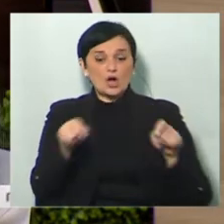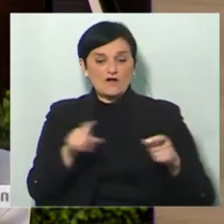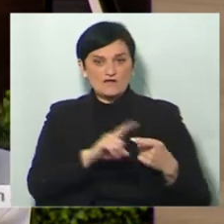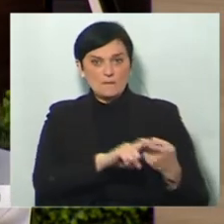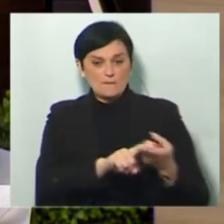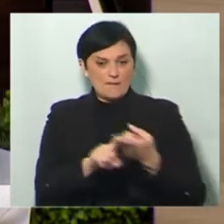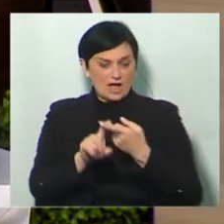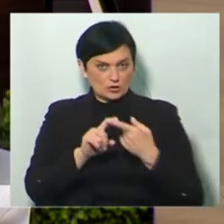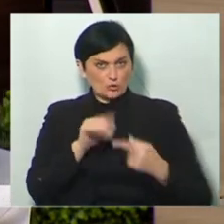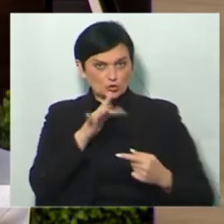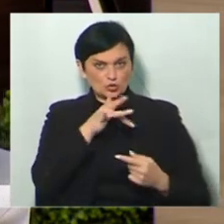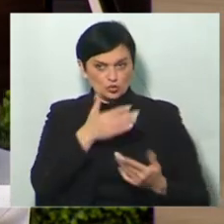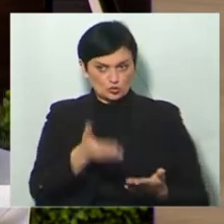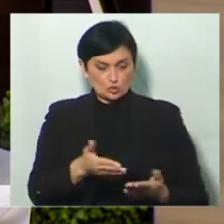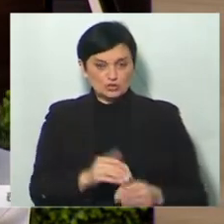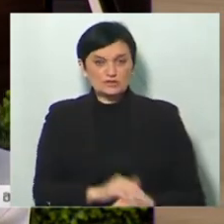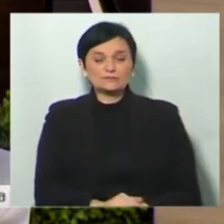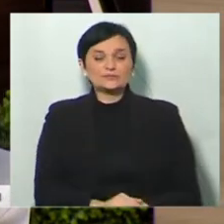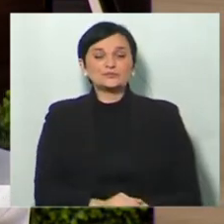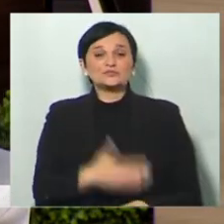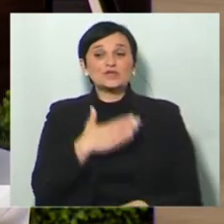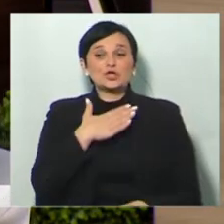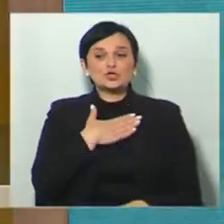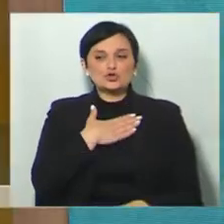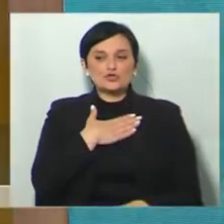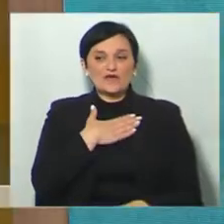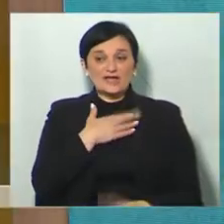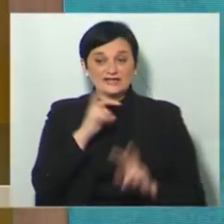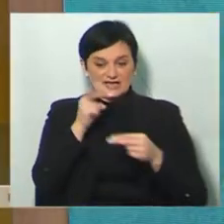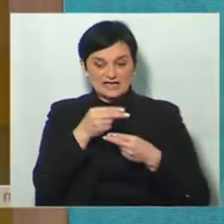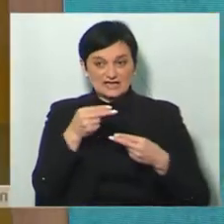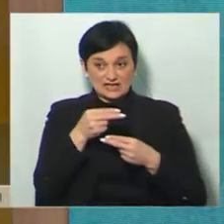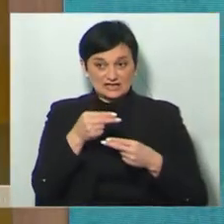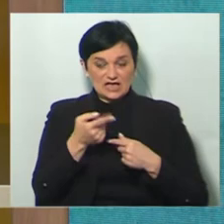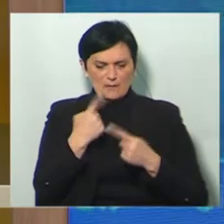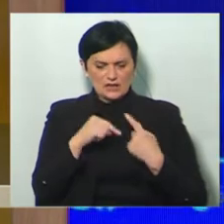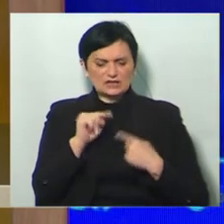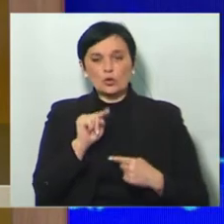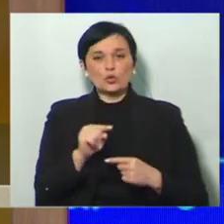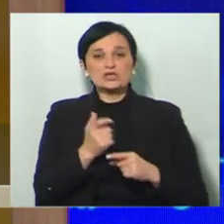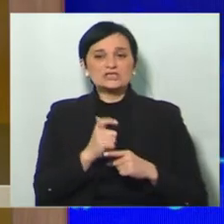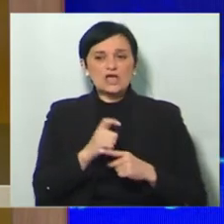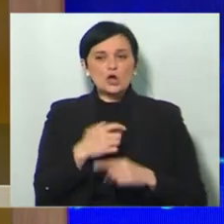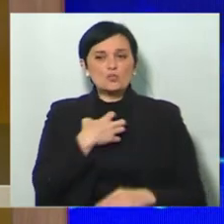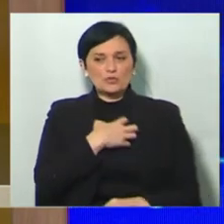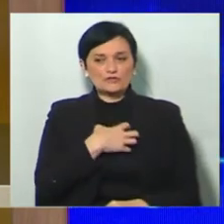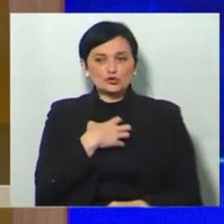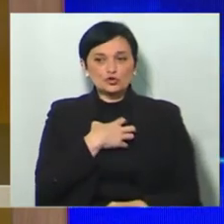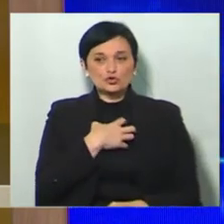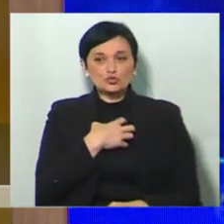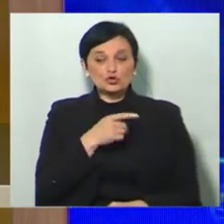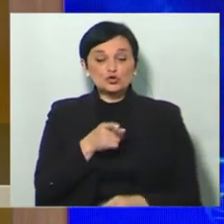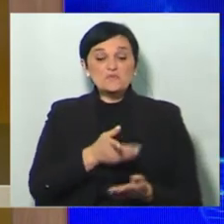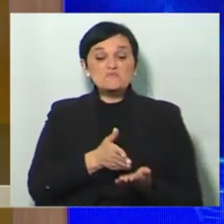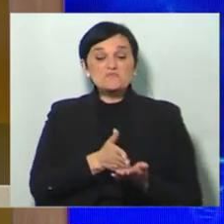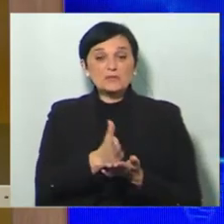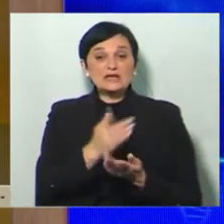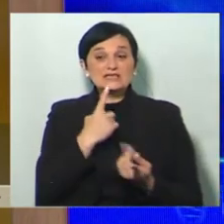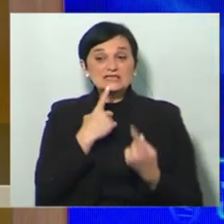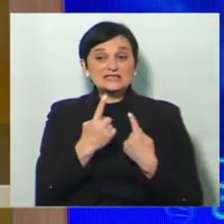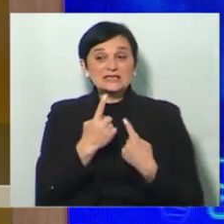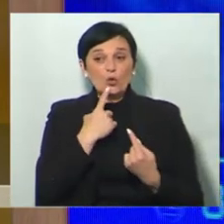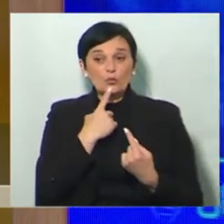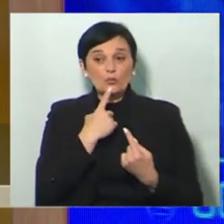pandemii, stros, hostoria. Ჩვენ რა საკურველი ამ თემას დავუბრუნდებით, ძალიან მნიშვნელოვანია ის მიმართულება საუბრის,